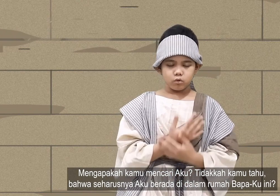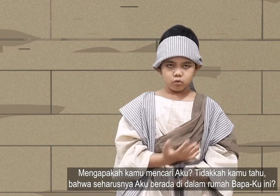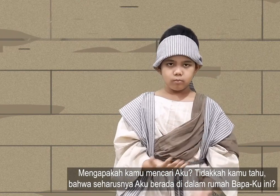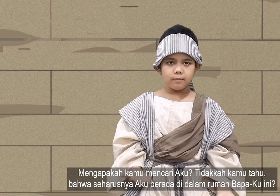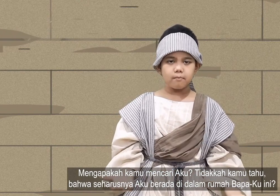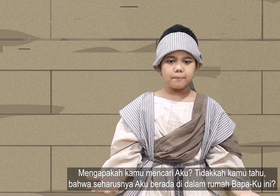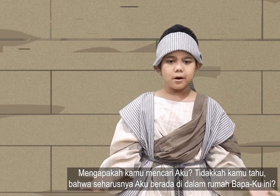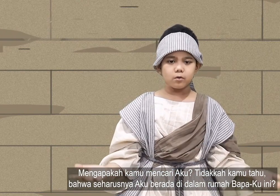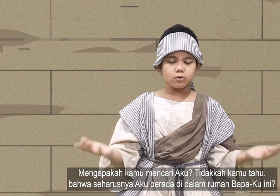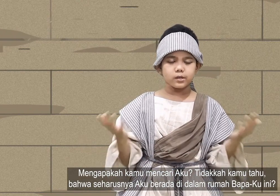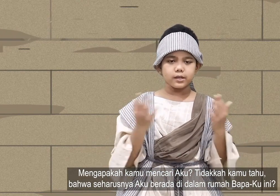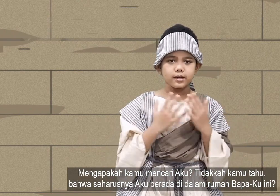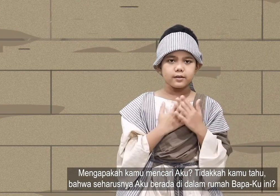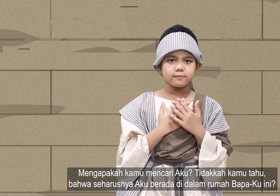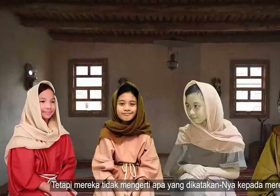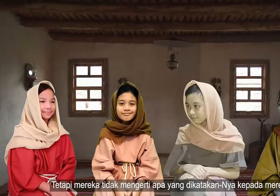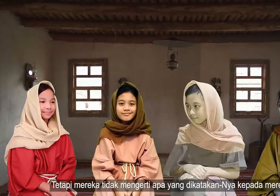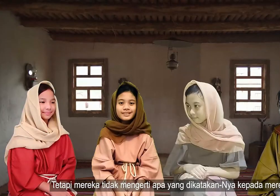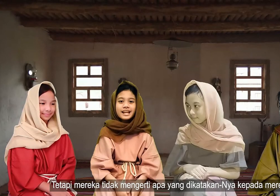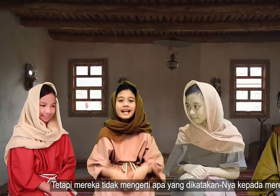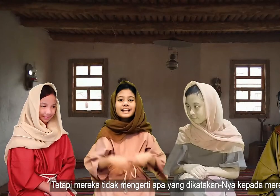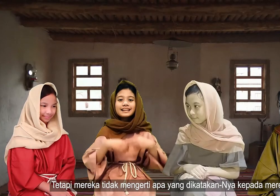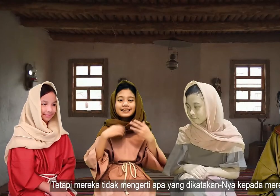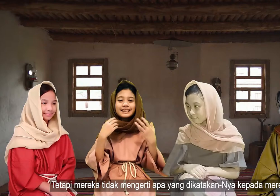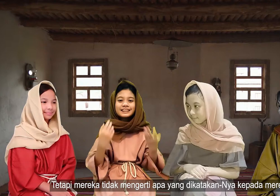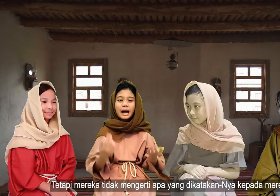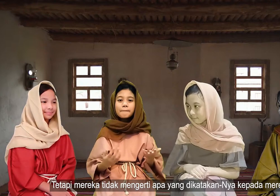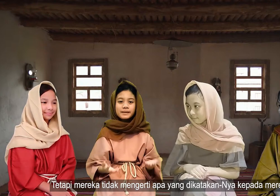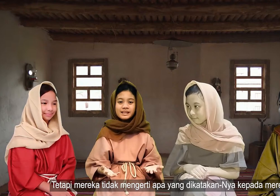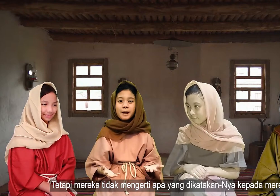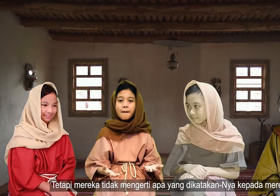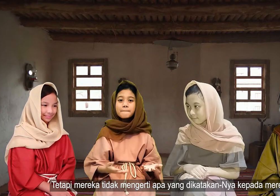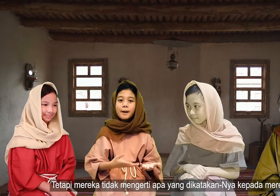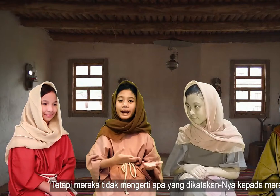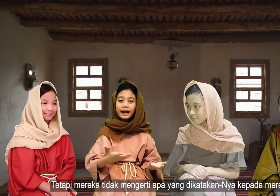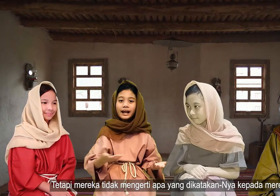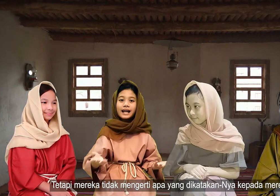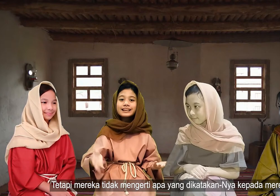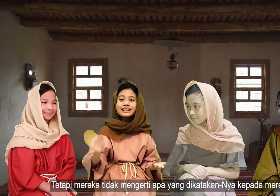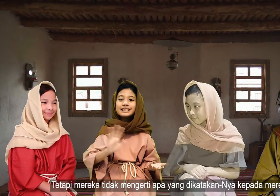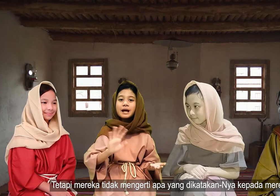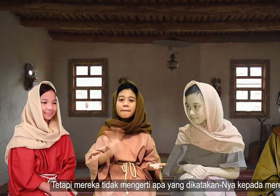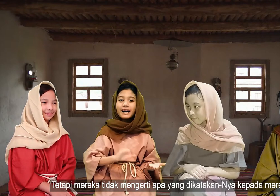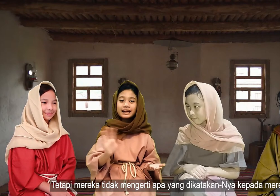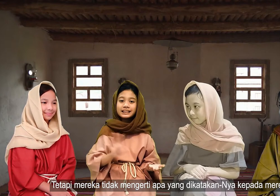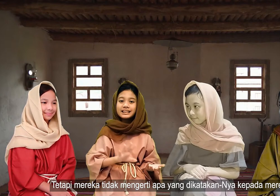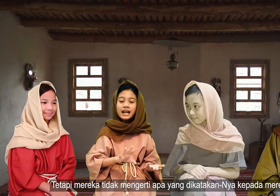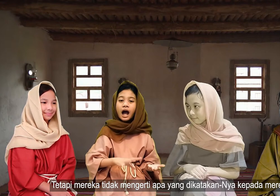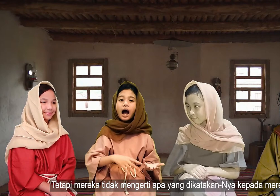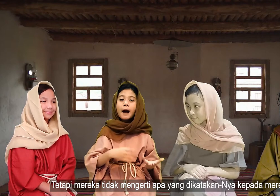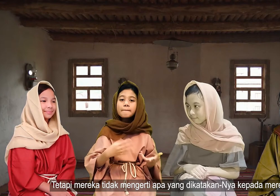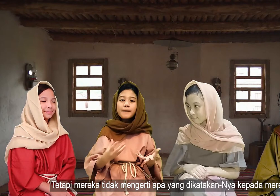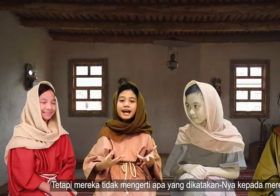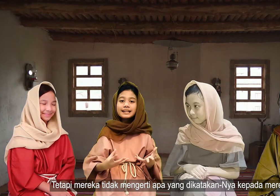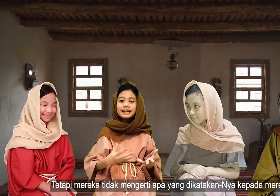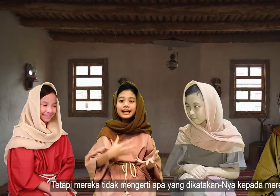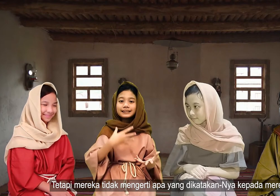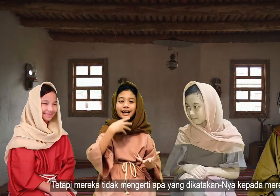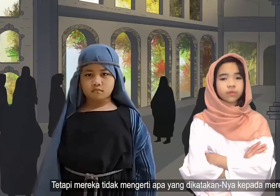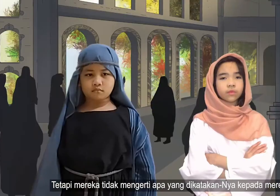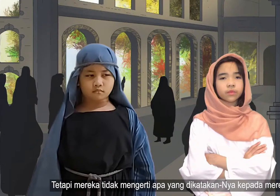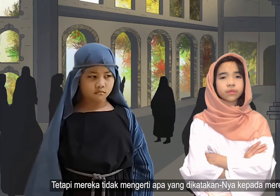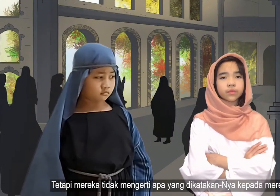dalam rumah bapakku ini? Tetapi mereka tidak mengerti apa